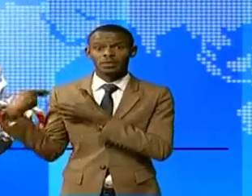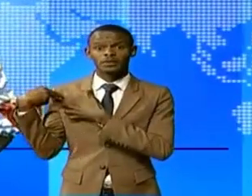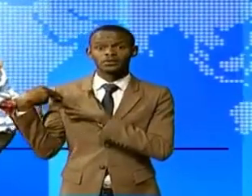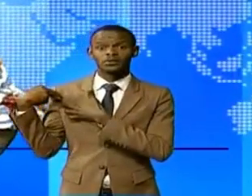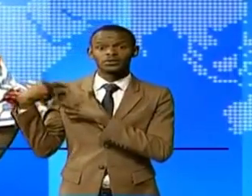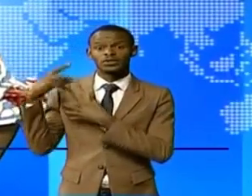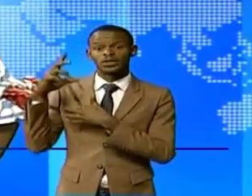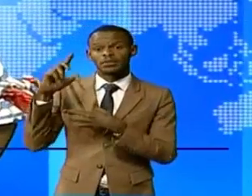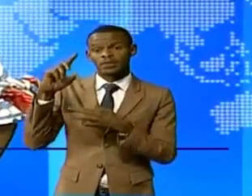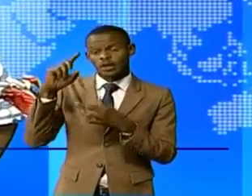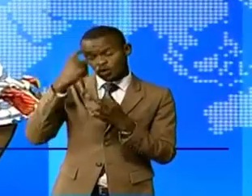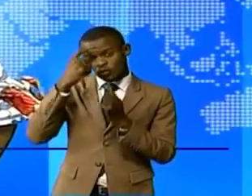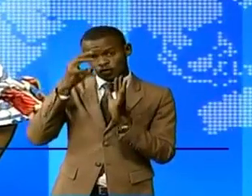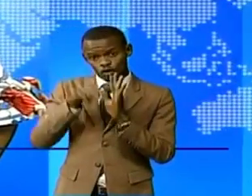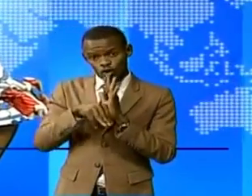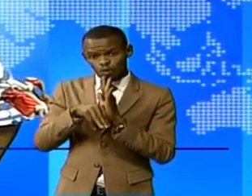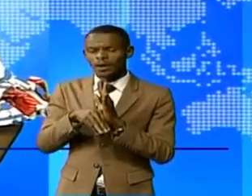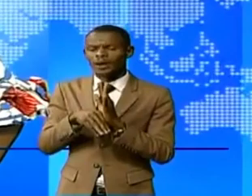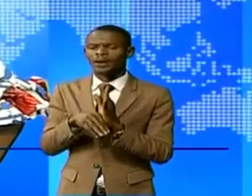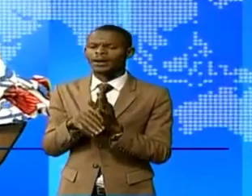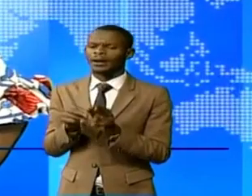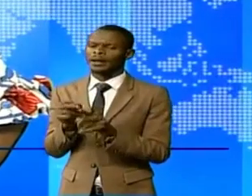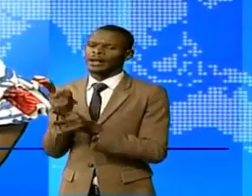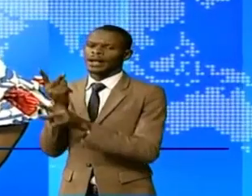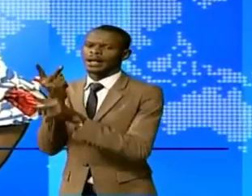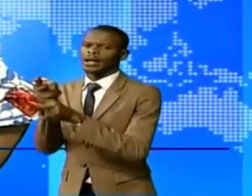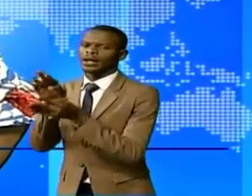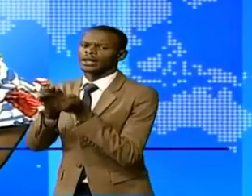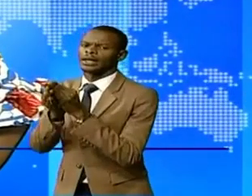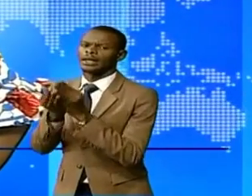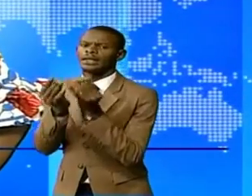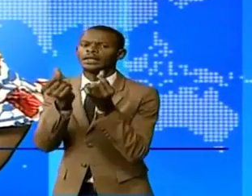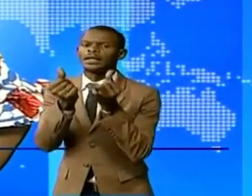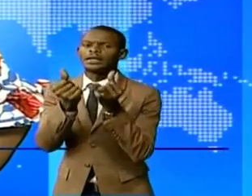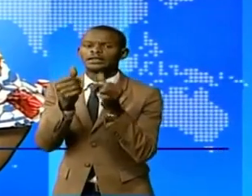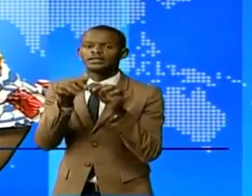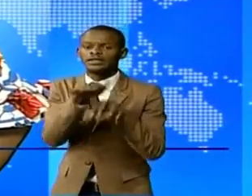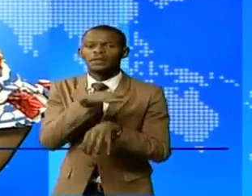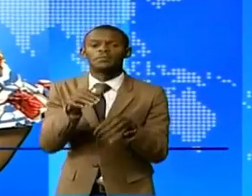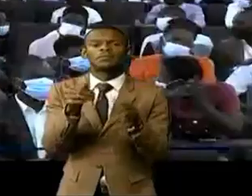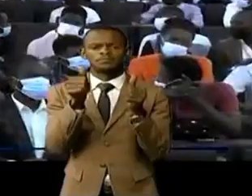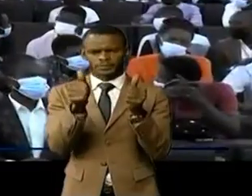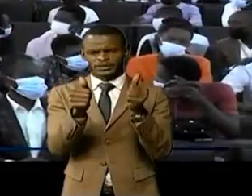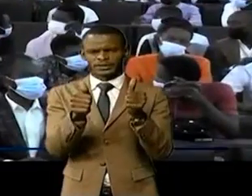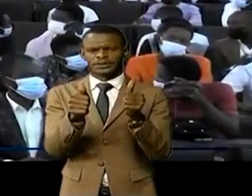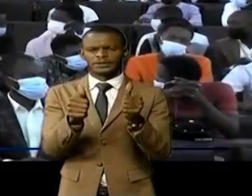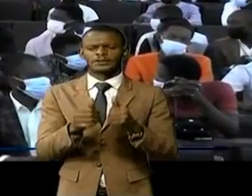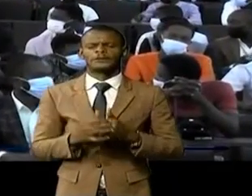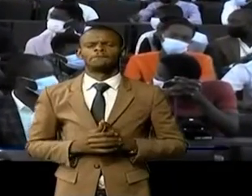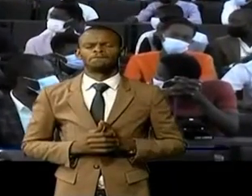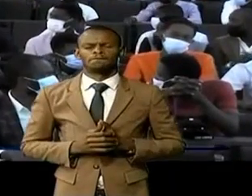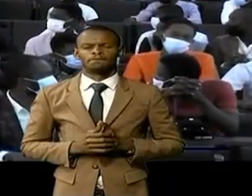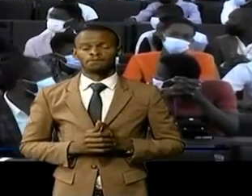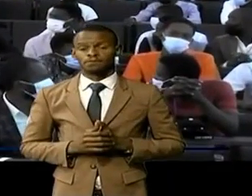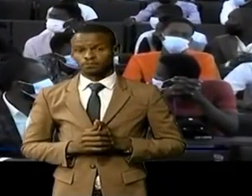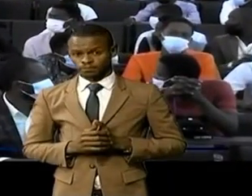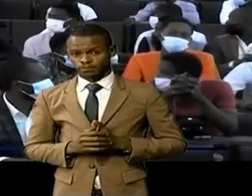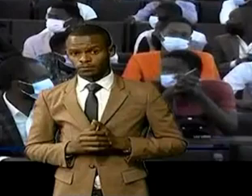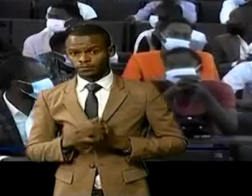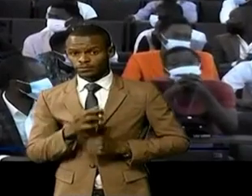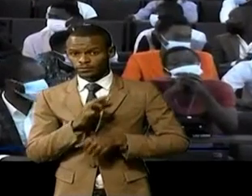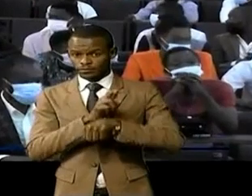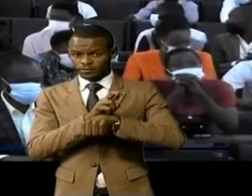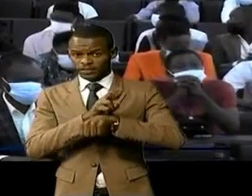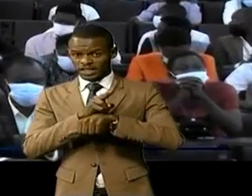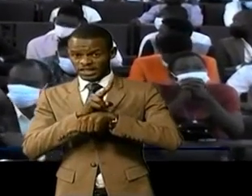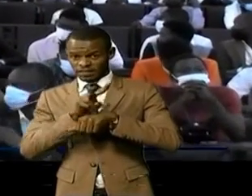efficiente. Commissaire Emmanuel et Janine Kalinga pour le reportage. Le rendez-vous a été encore une